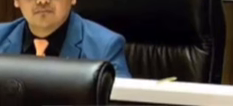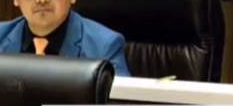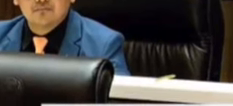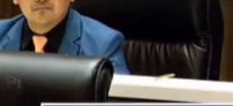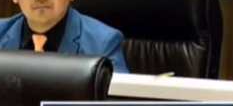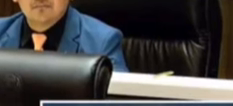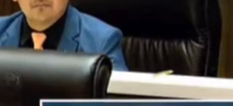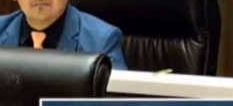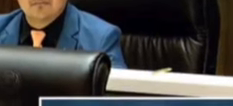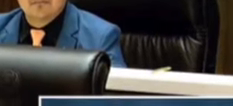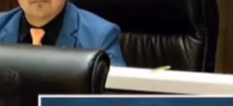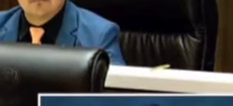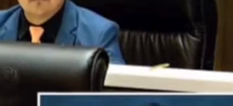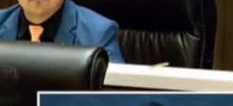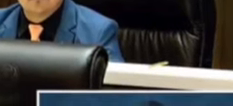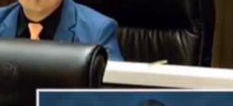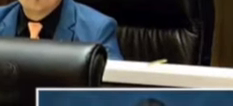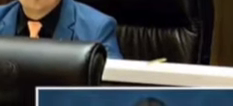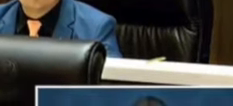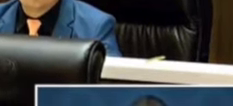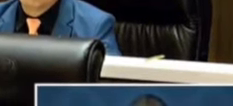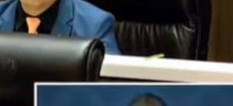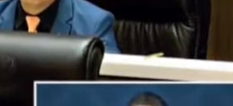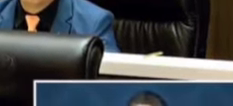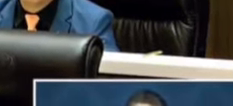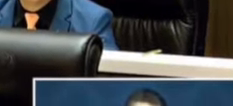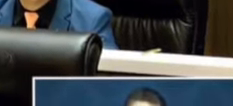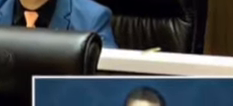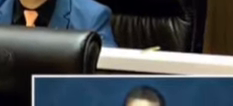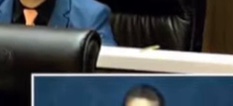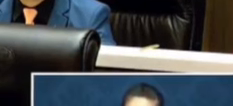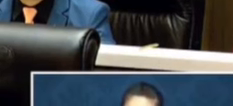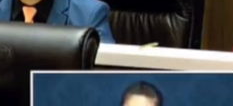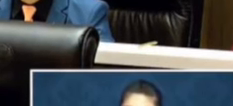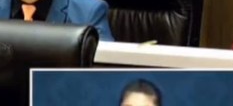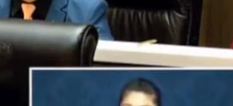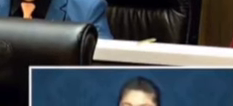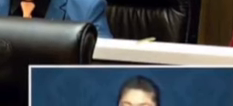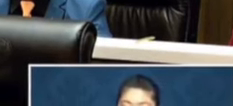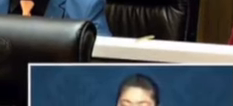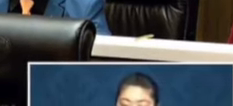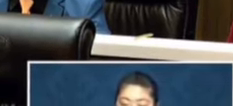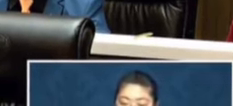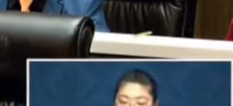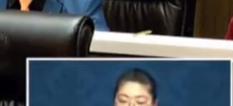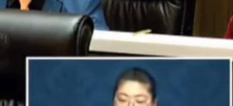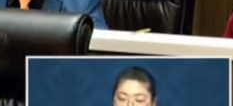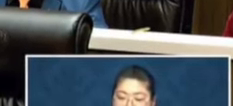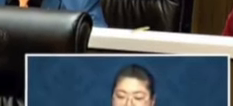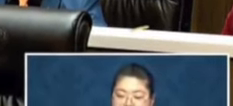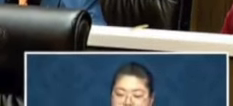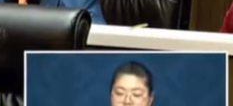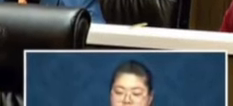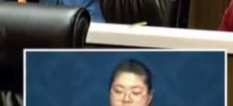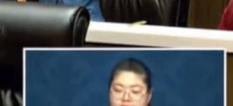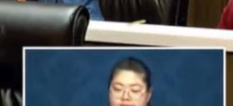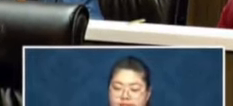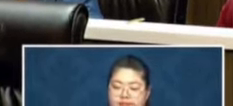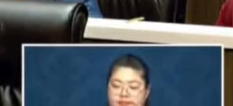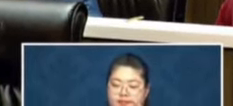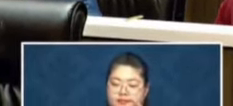ปพัวพันการเมืองเศรษฐกิจของประเทศในลักษณะรัฐซ้อนรัฐ เป็นแหล่งรายได้นอกระบบของนาย